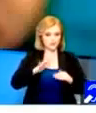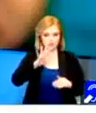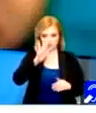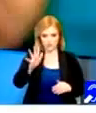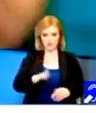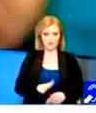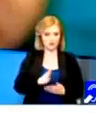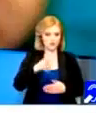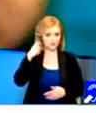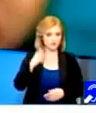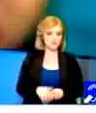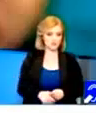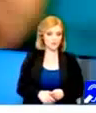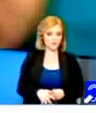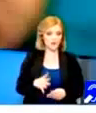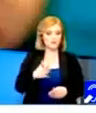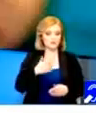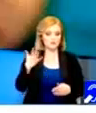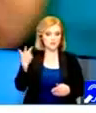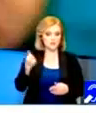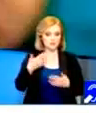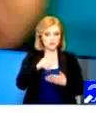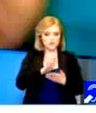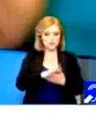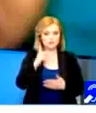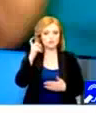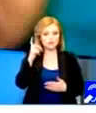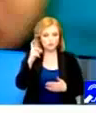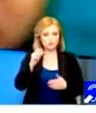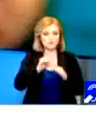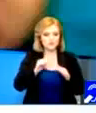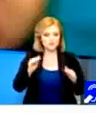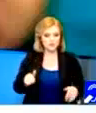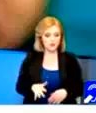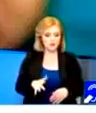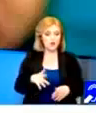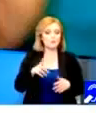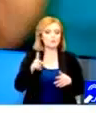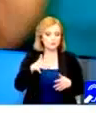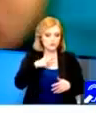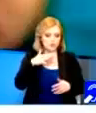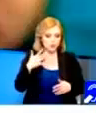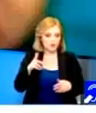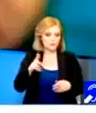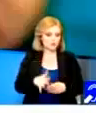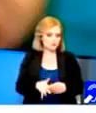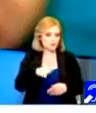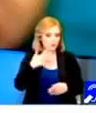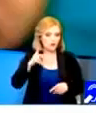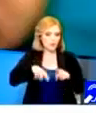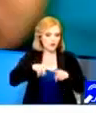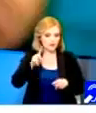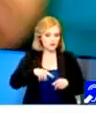săptămână au fost diagnosticați peste 100 de minori. S-a ajuns aici pentru că rata de vaccinare rămâne foarte scăzută. Unii părinți refuză